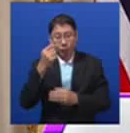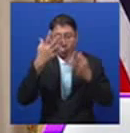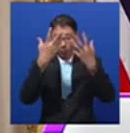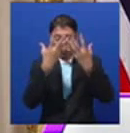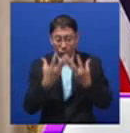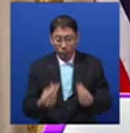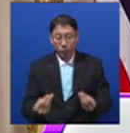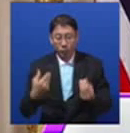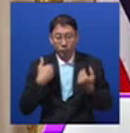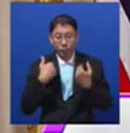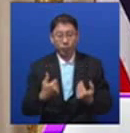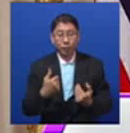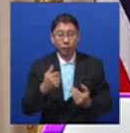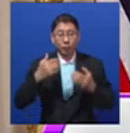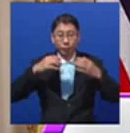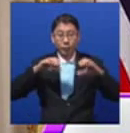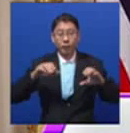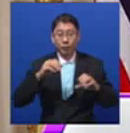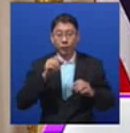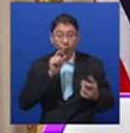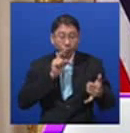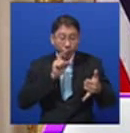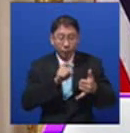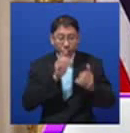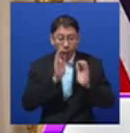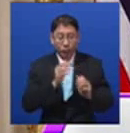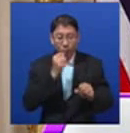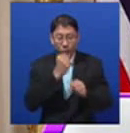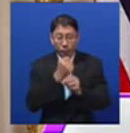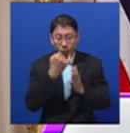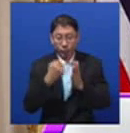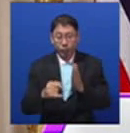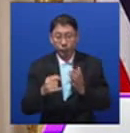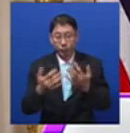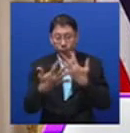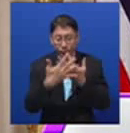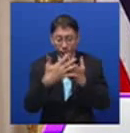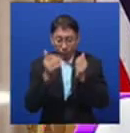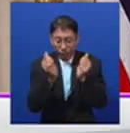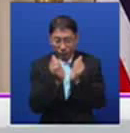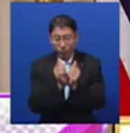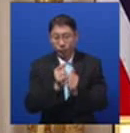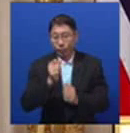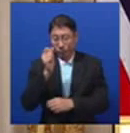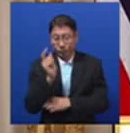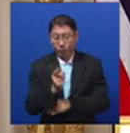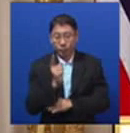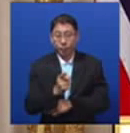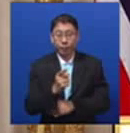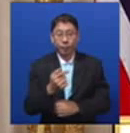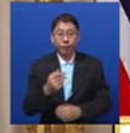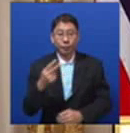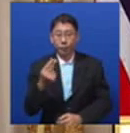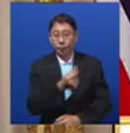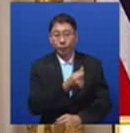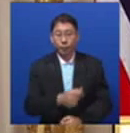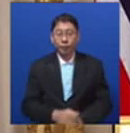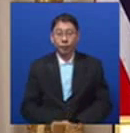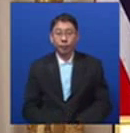อื่นรัฐบาลจะเร่งดำเนินการสืบสวนหาตัวผู้กระทำผิดและขบวนการที่เกี่ยวข้องมาดำเนินคดีให้ได้โดยเร็ว